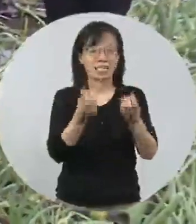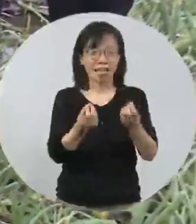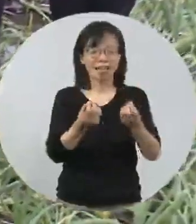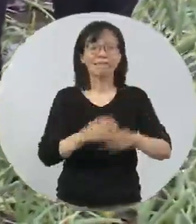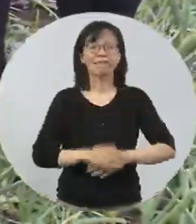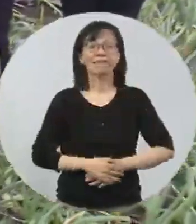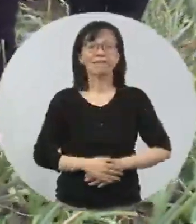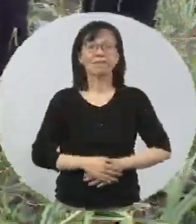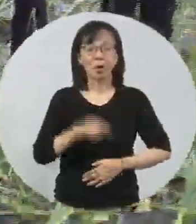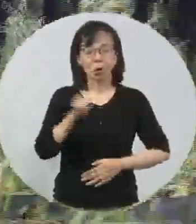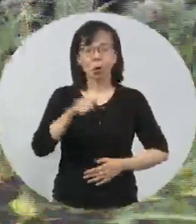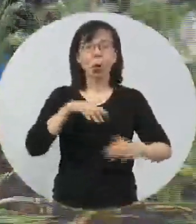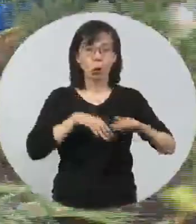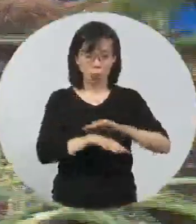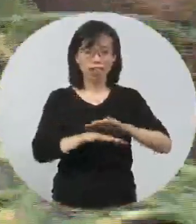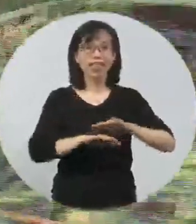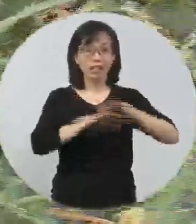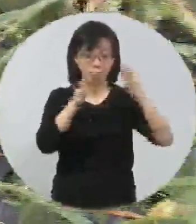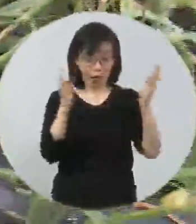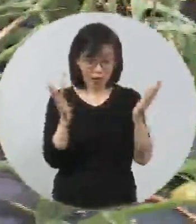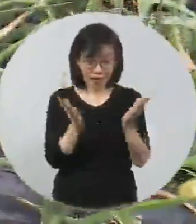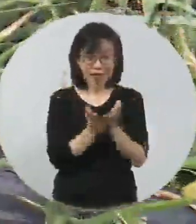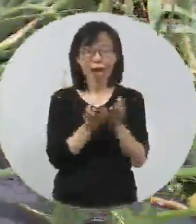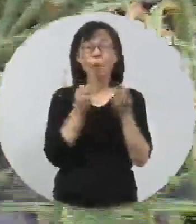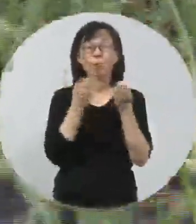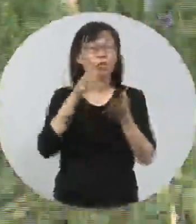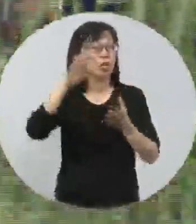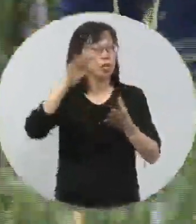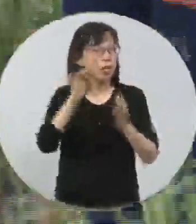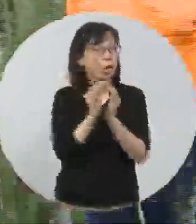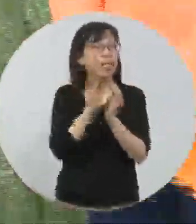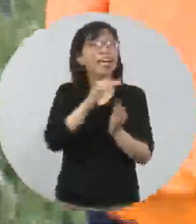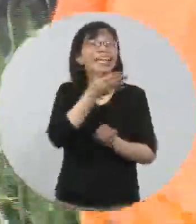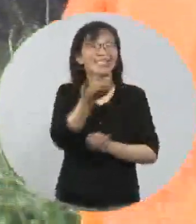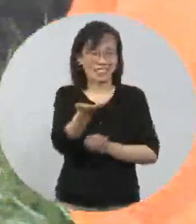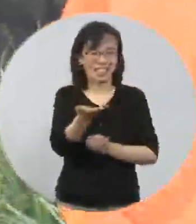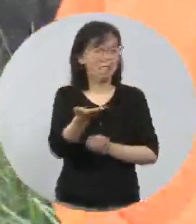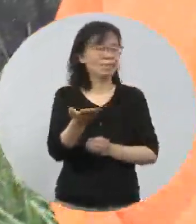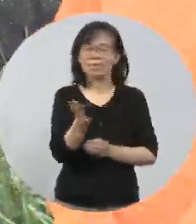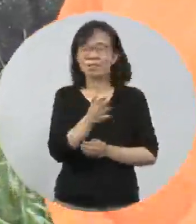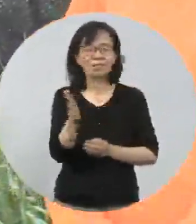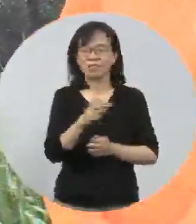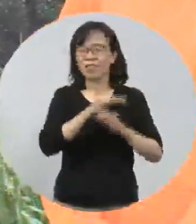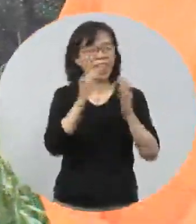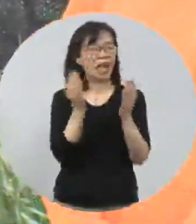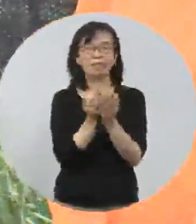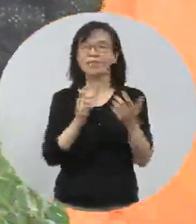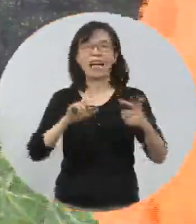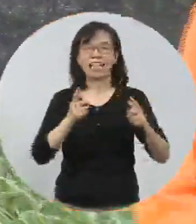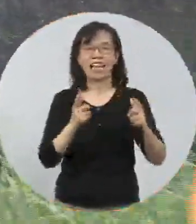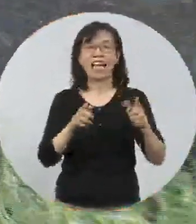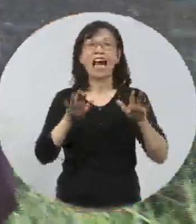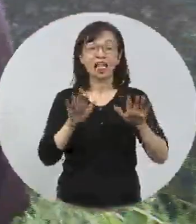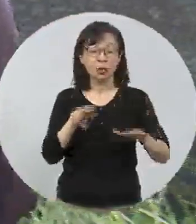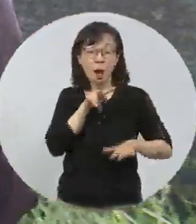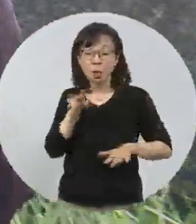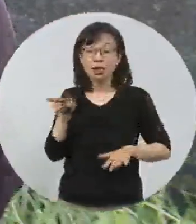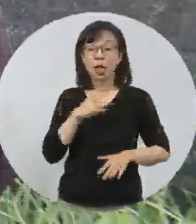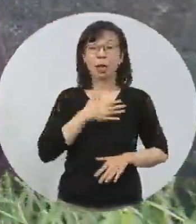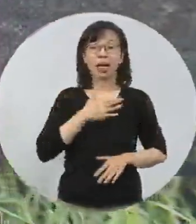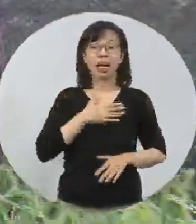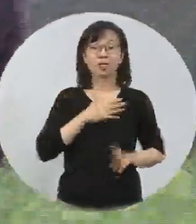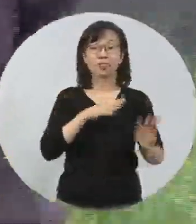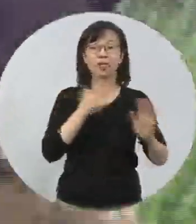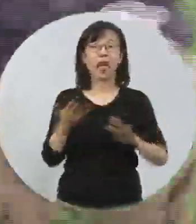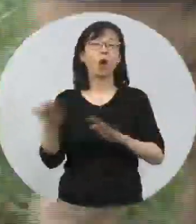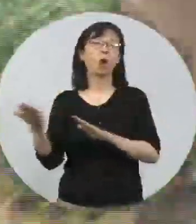に埋まってるのは全部新玉ねぎですか？ 全部が新玉ねぎではないです。今見てわかるように倒れて